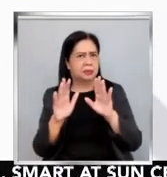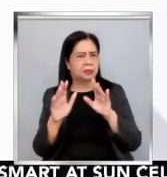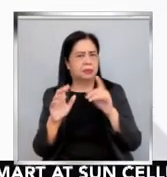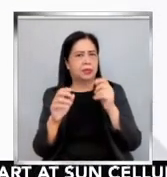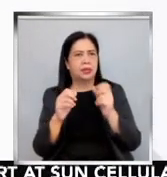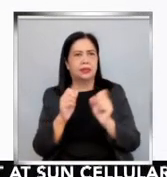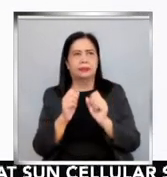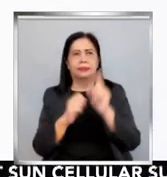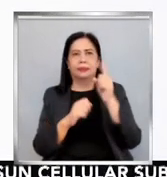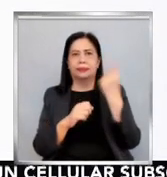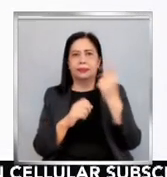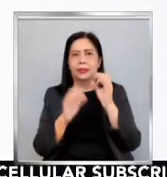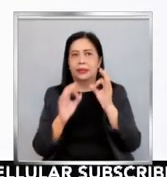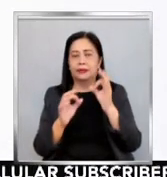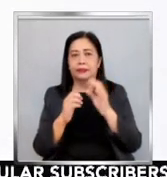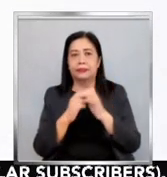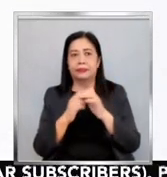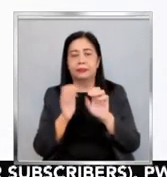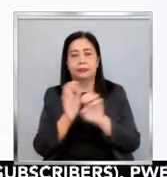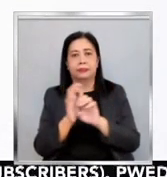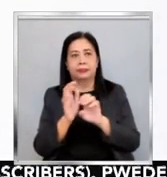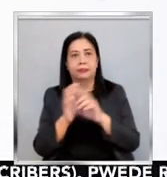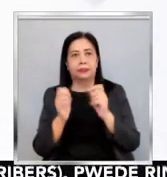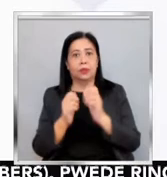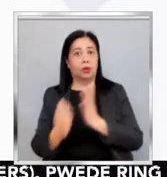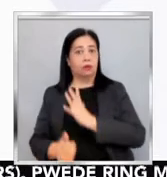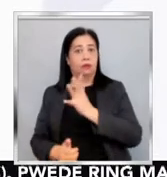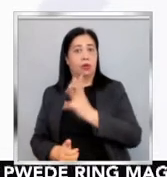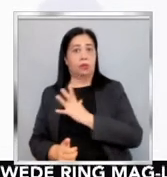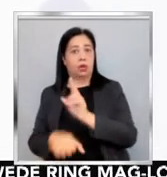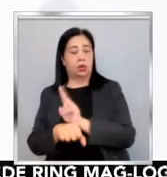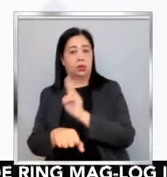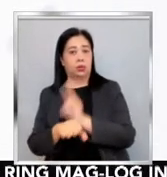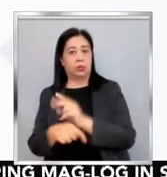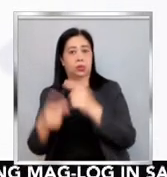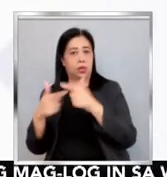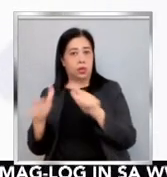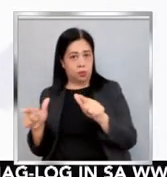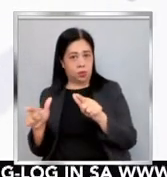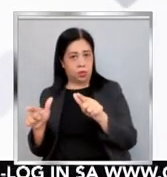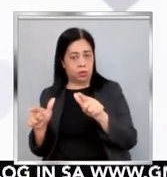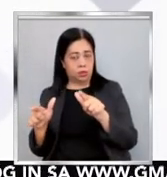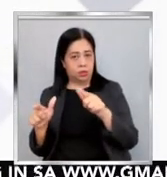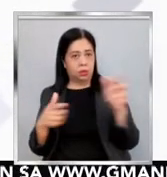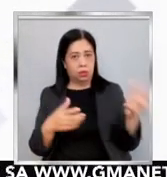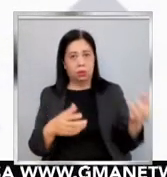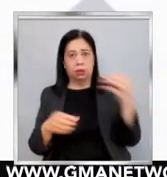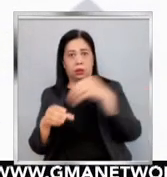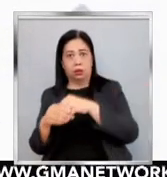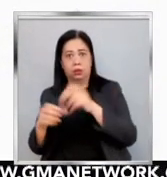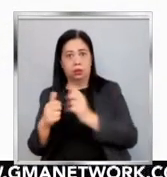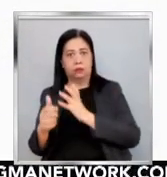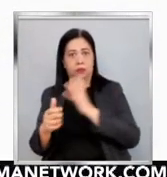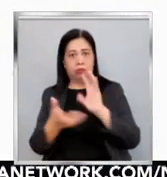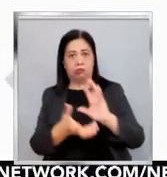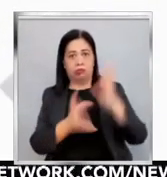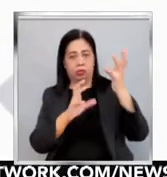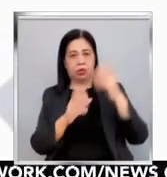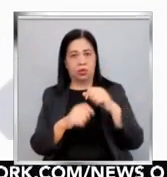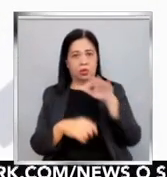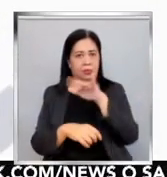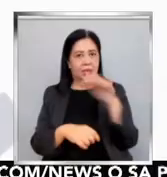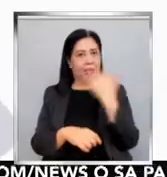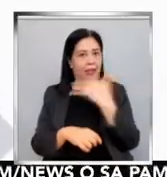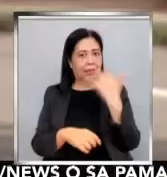lang kung doon sa formal na paggamit na ng wika ay ma-adapt nila ano, yung spelling, halimbawa ng